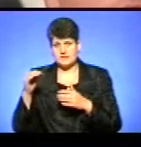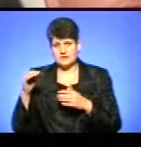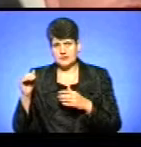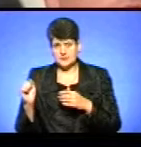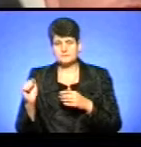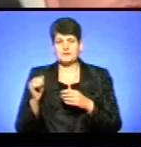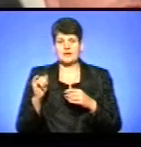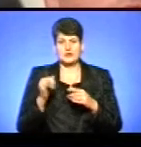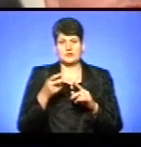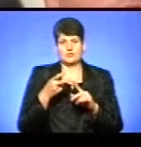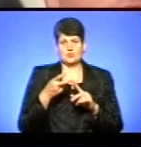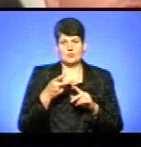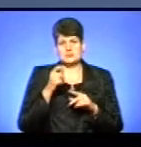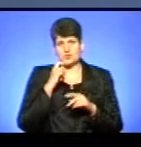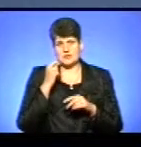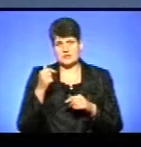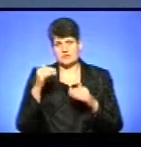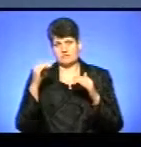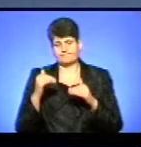нафтопродукти, і на українську гривню.